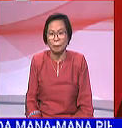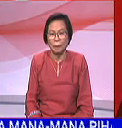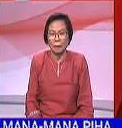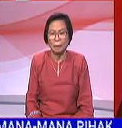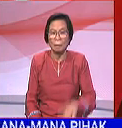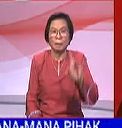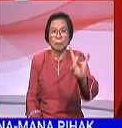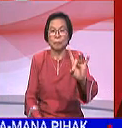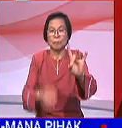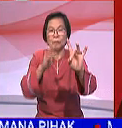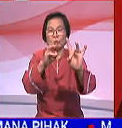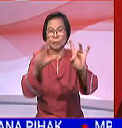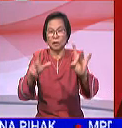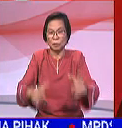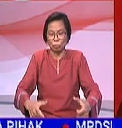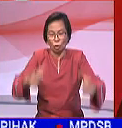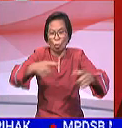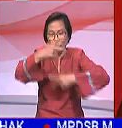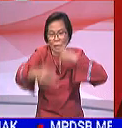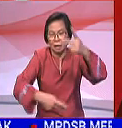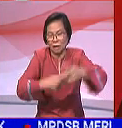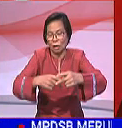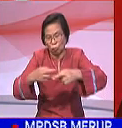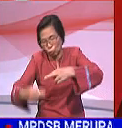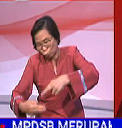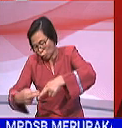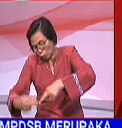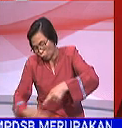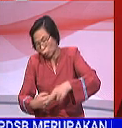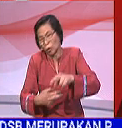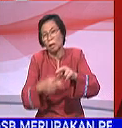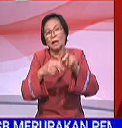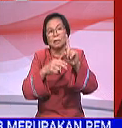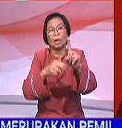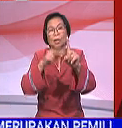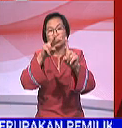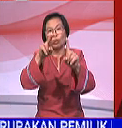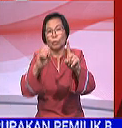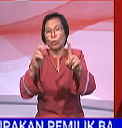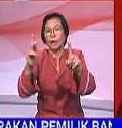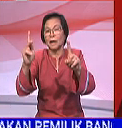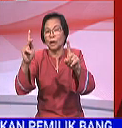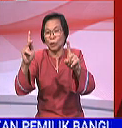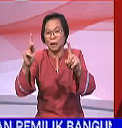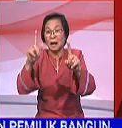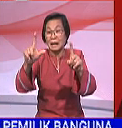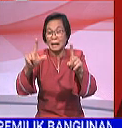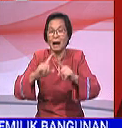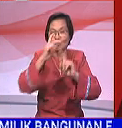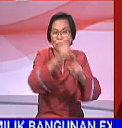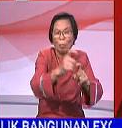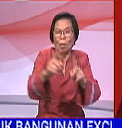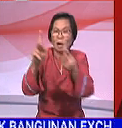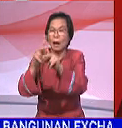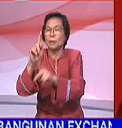sebanyak 863 Tong kita rap semula beroda berkapasitas 120 l akan dialihkan kepada penduduk Kampung tun.ko